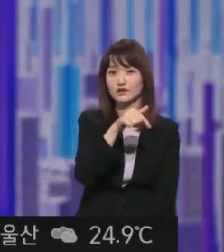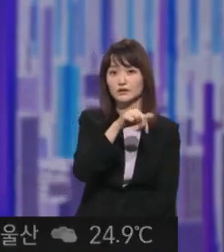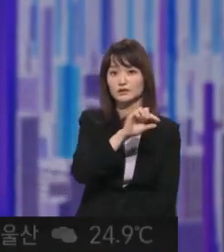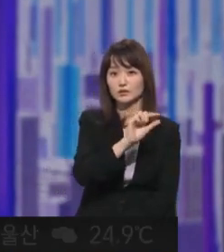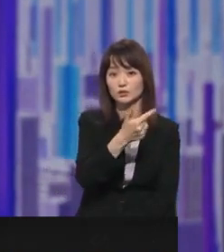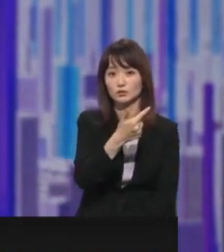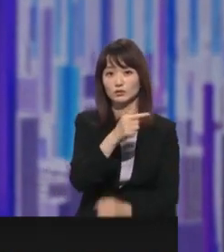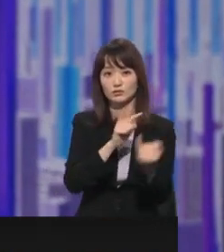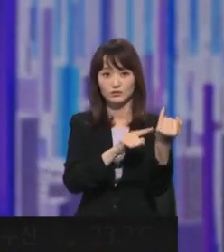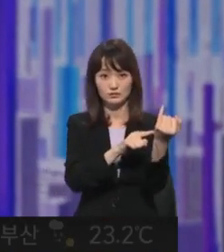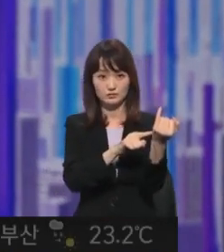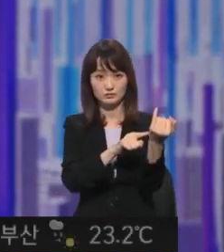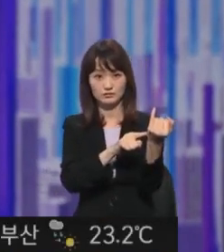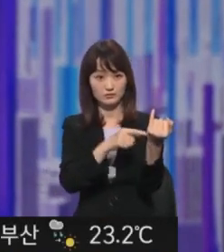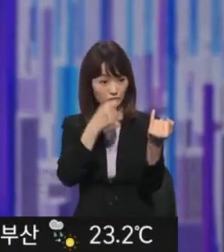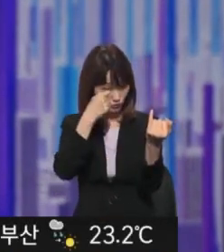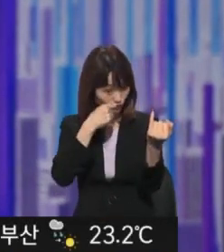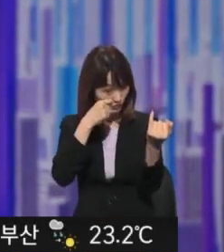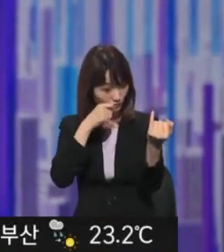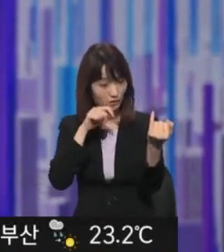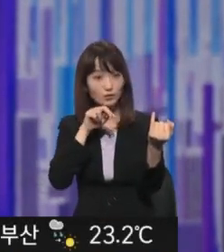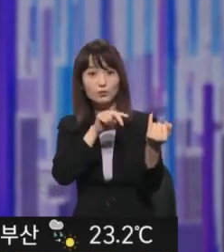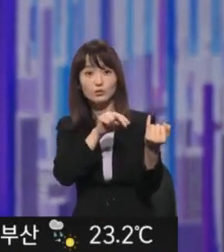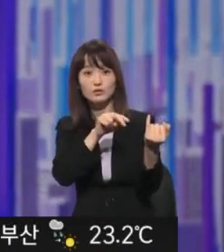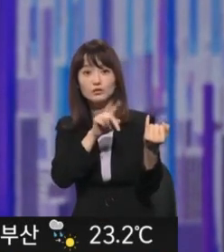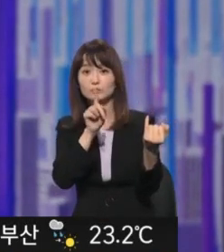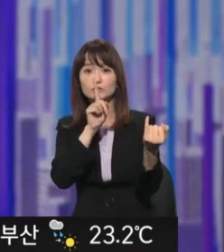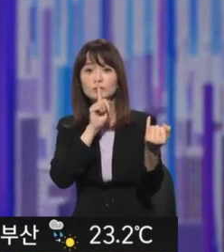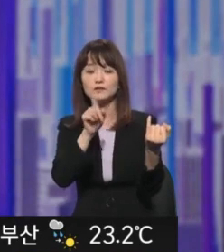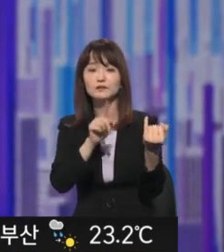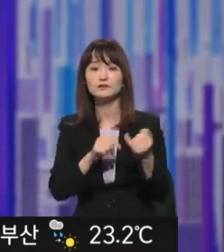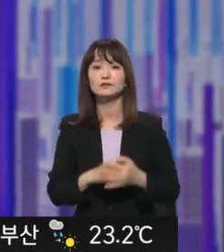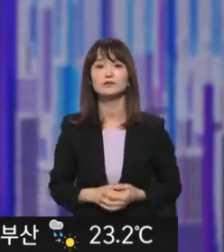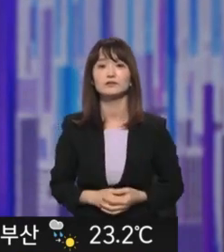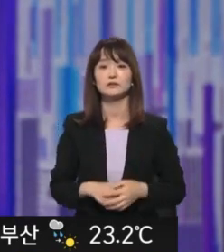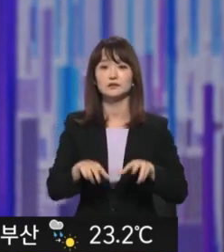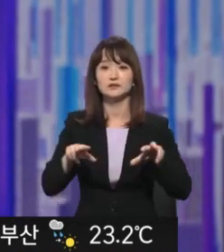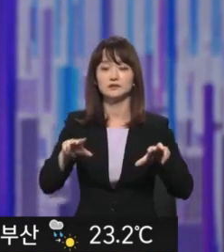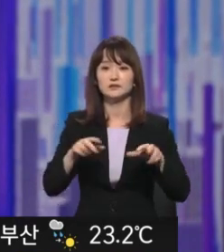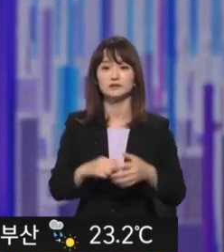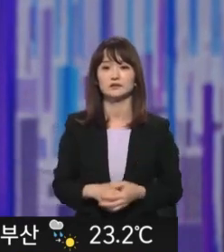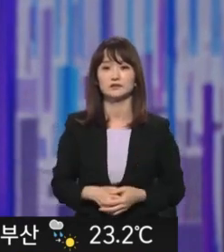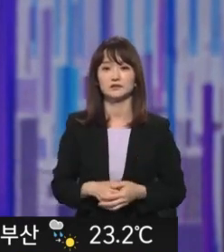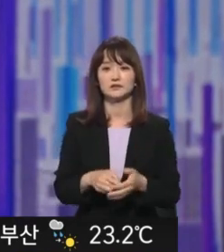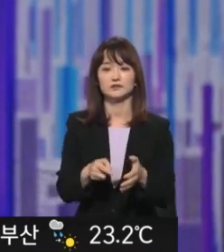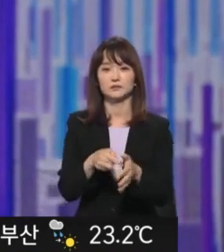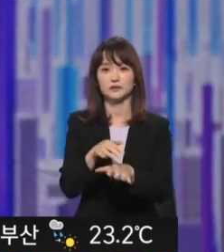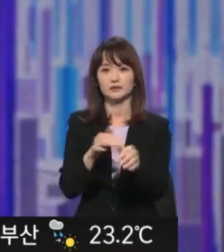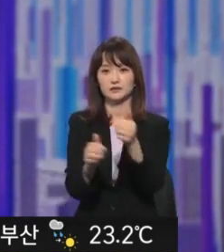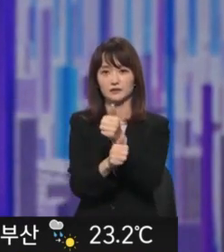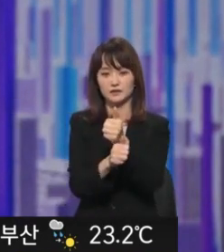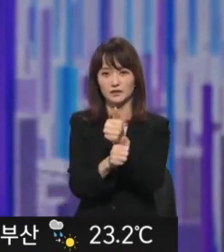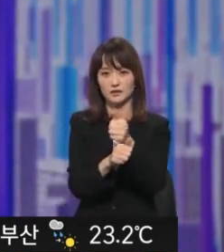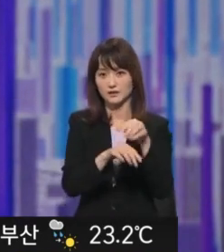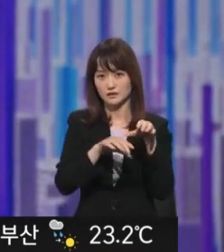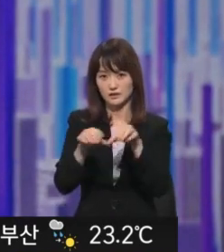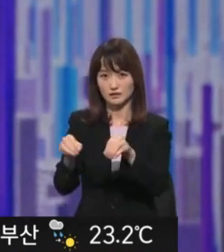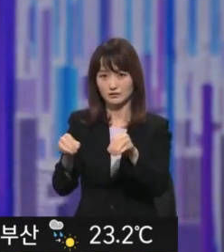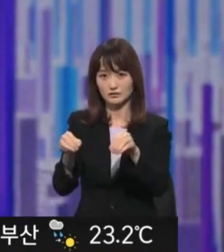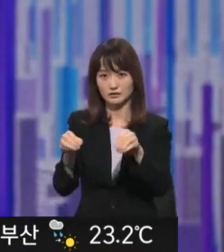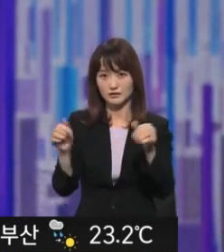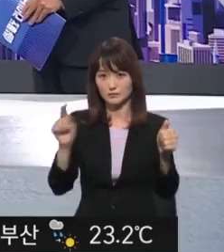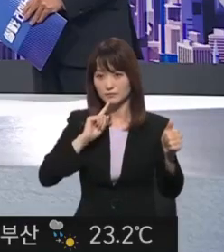의원을 향해서도 울지 않 않느냐 이렇게 공격을 했어요 무슨 얘기냐 지금 가처분신청을 했지 않습니까 그러다보니 당 안팎에서는 이제 그만